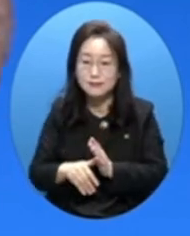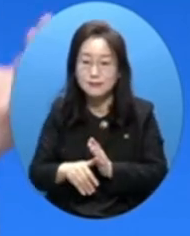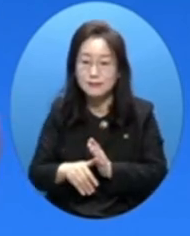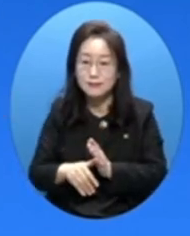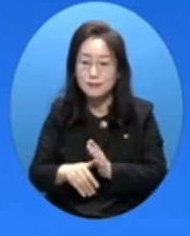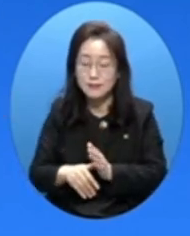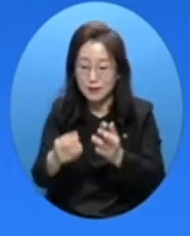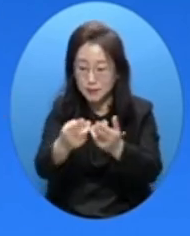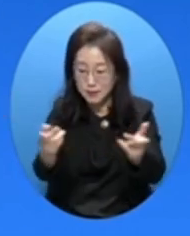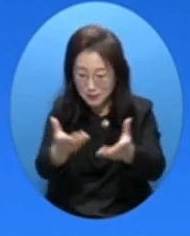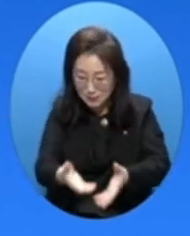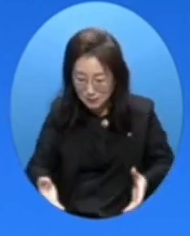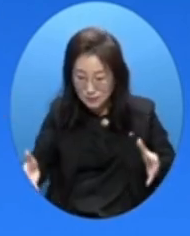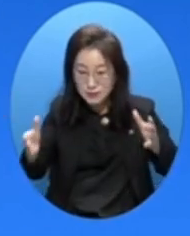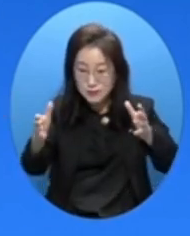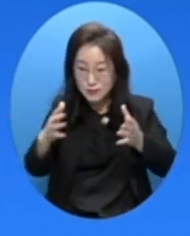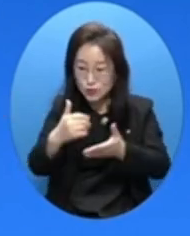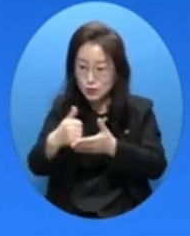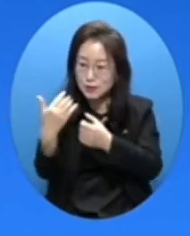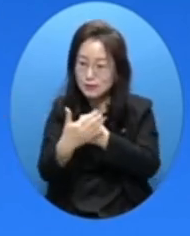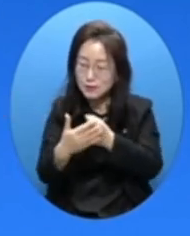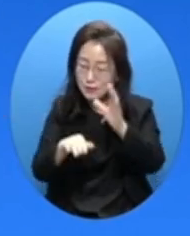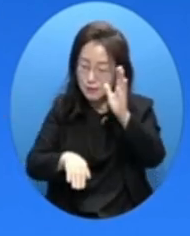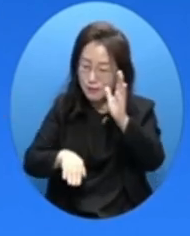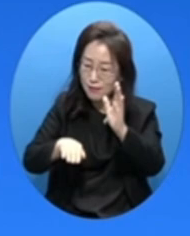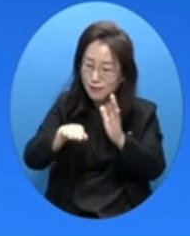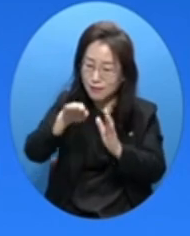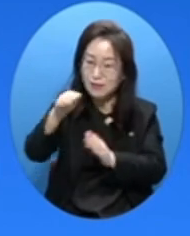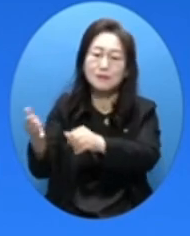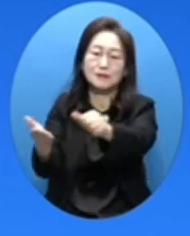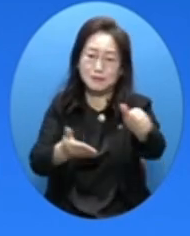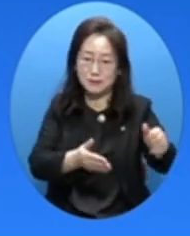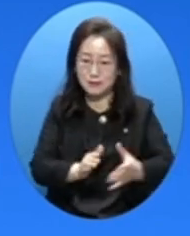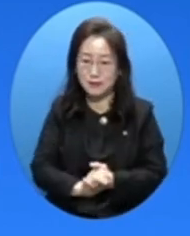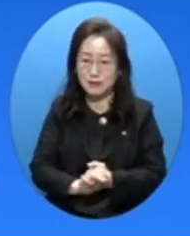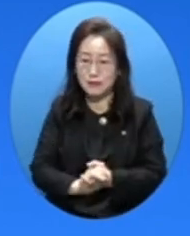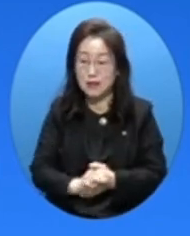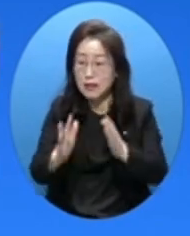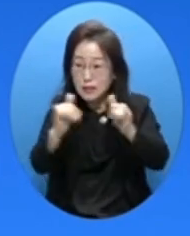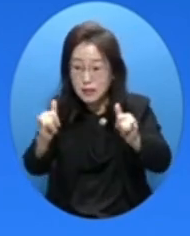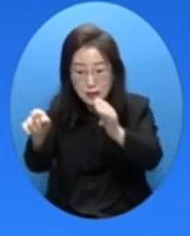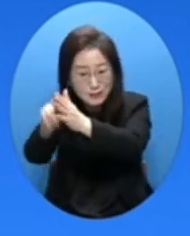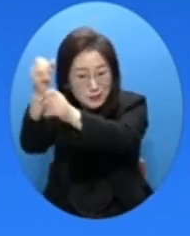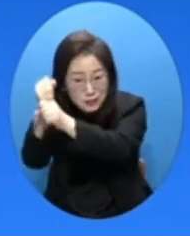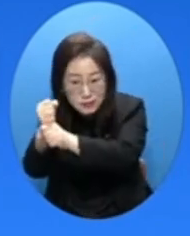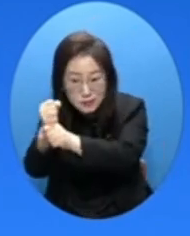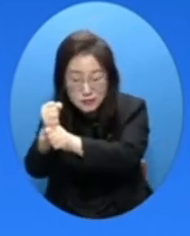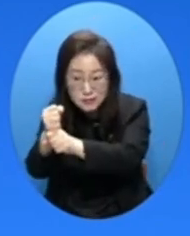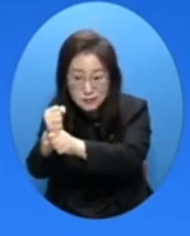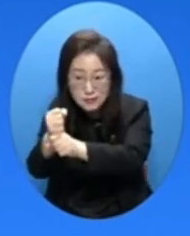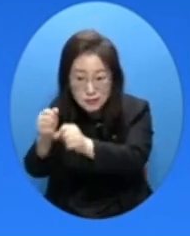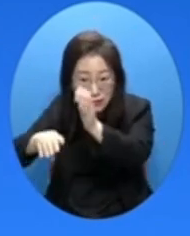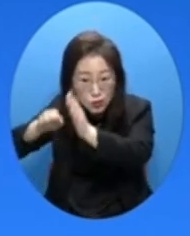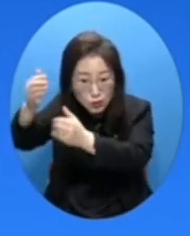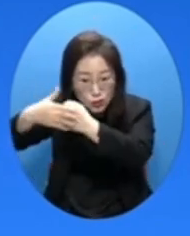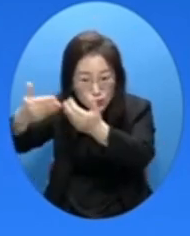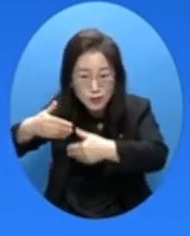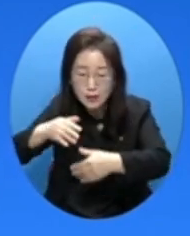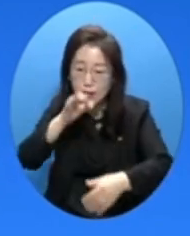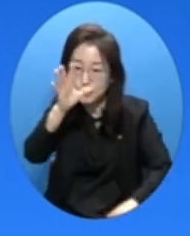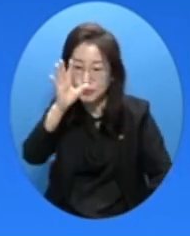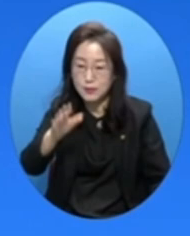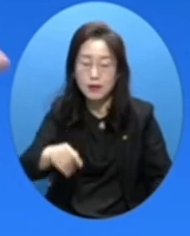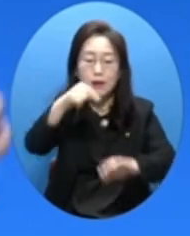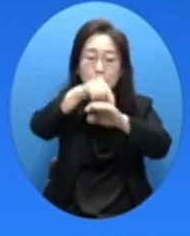그 빈 그릇에 주님의 은혜를 채워야 됩니다. 사람을 의지할 때 절대 그 빈 그릇은 채우지 못합니다. 여러분